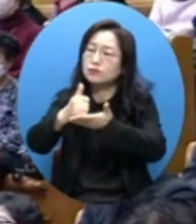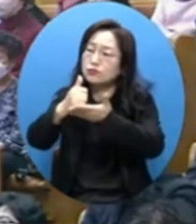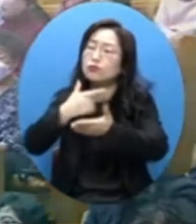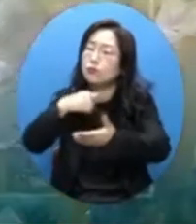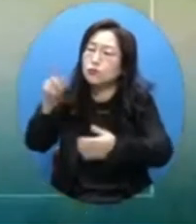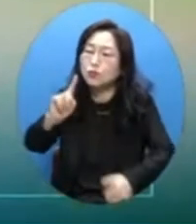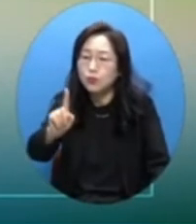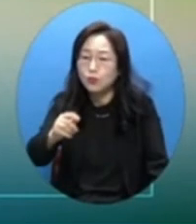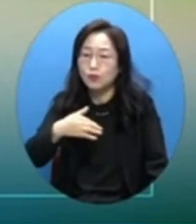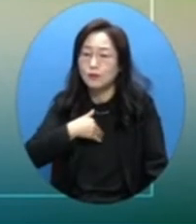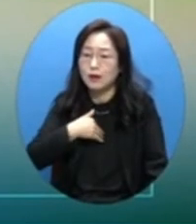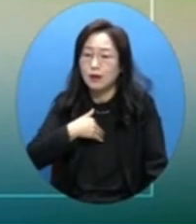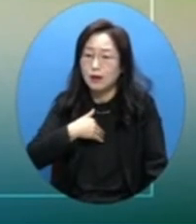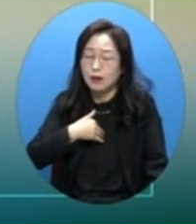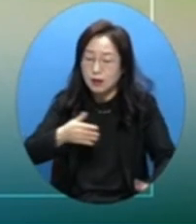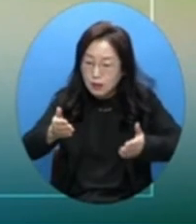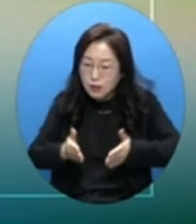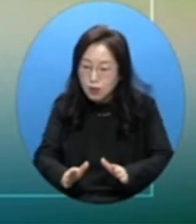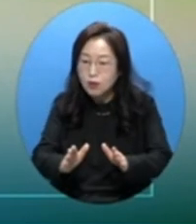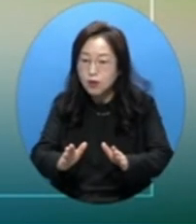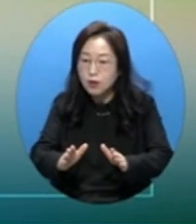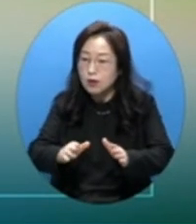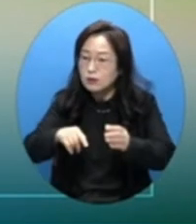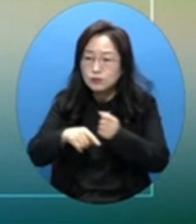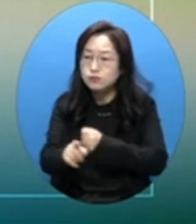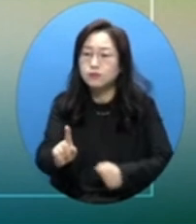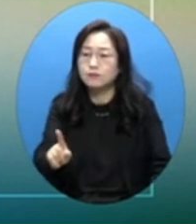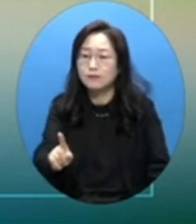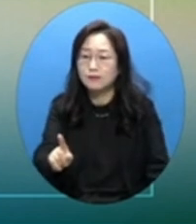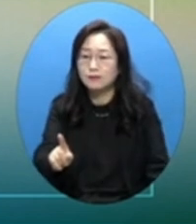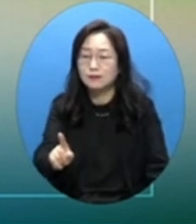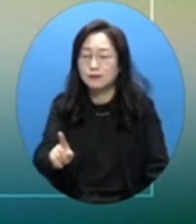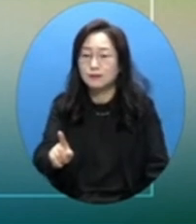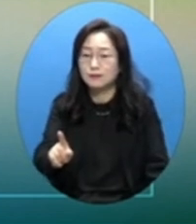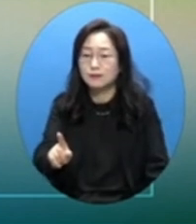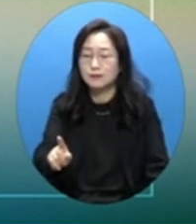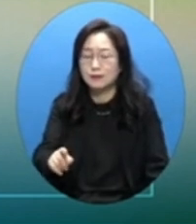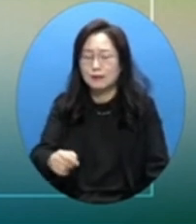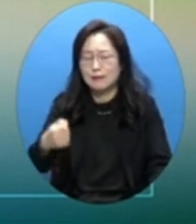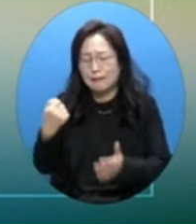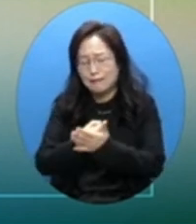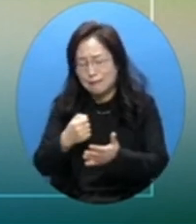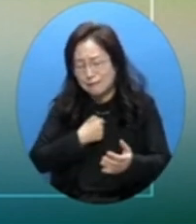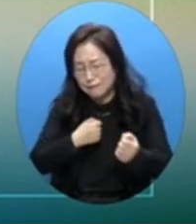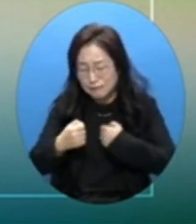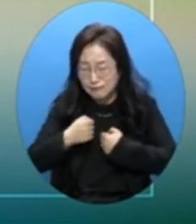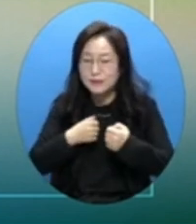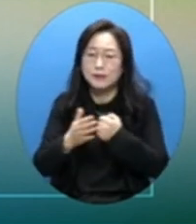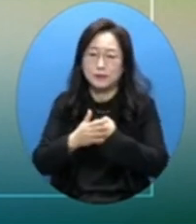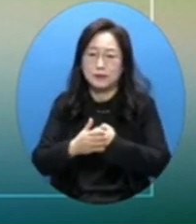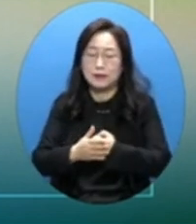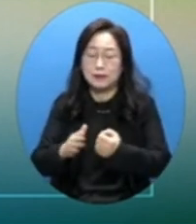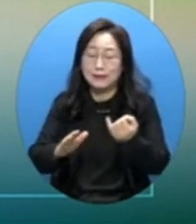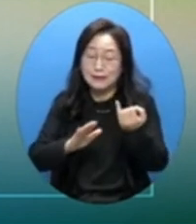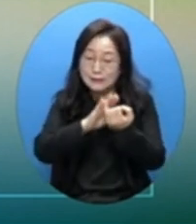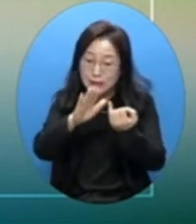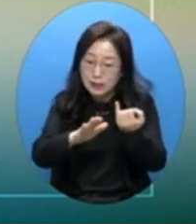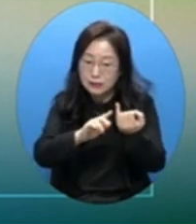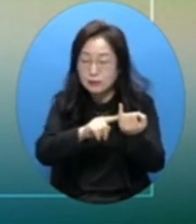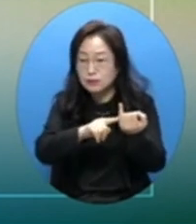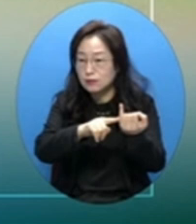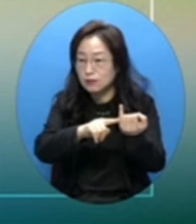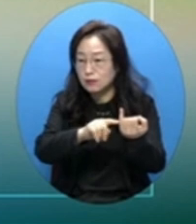있습니까? 저를 이 땅에 태어나게 하신 이유가 있긴 한 것입니까? 얼마나 속상함을 느끼게 됐겠습니까? 사랑하는 아내도